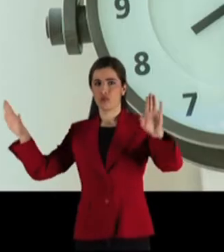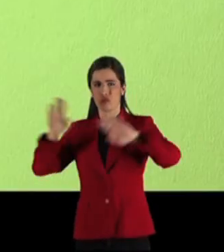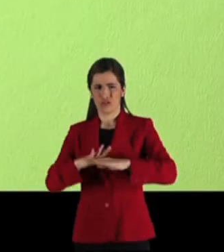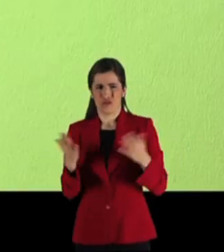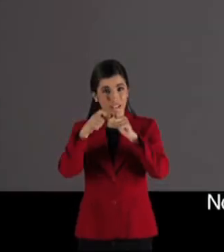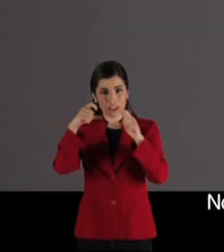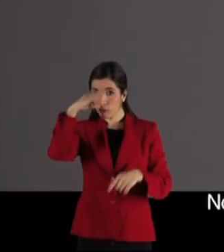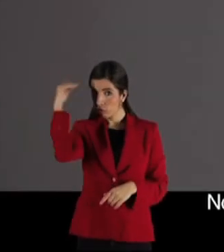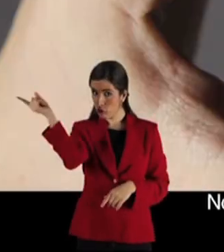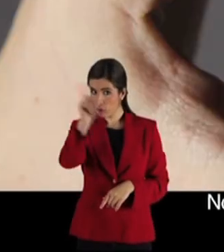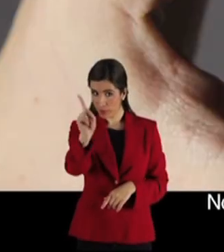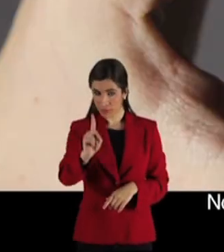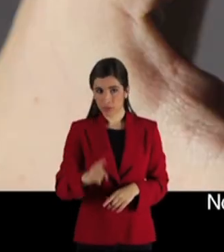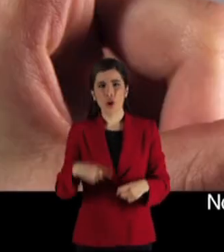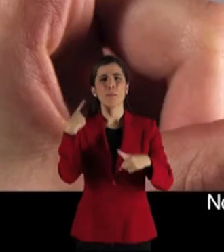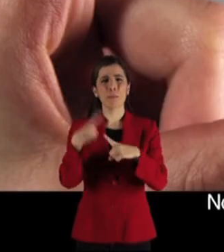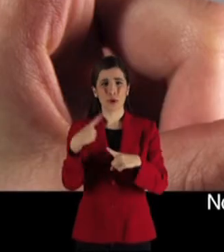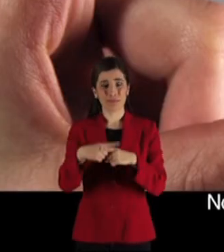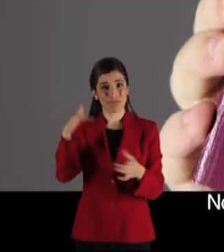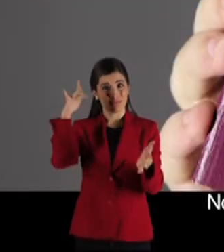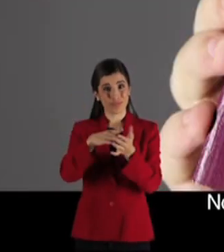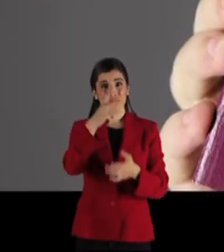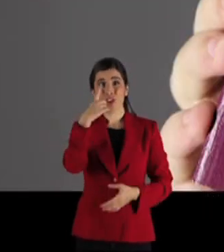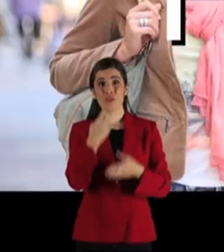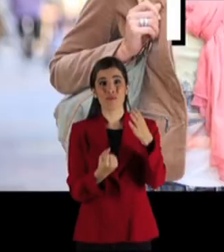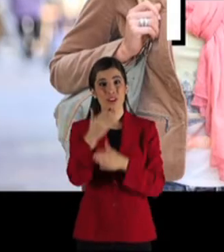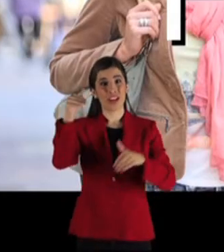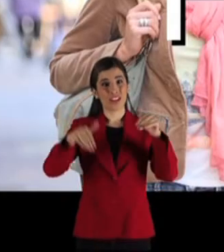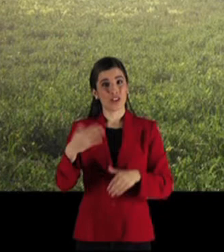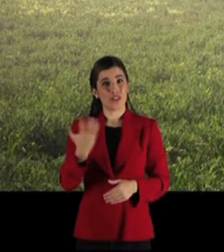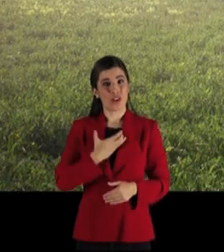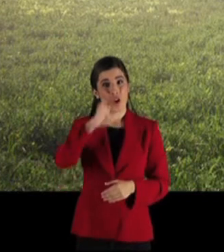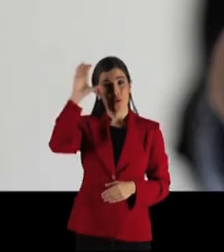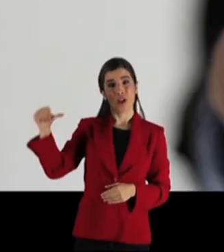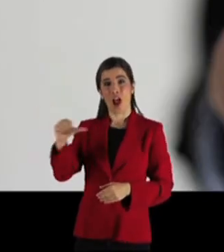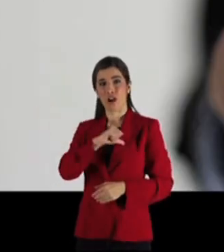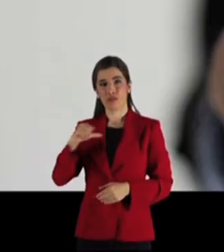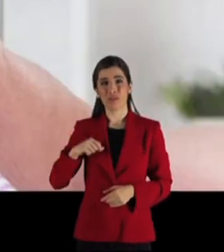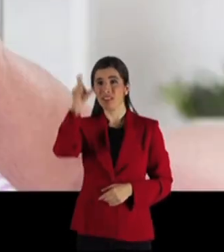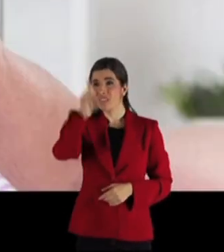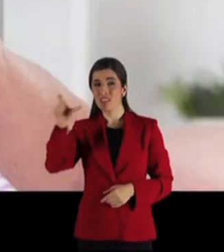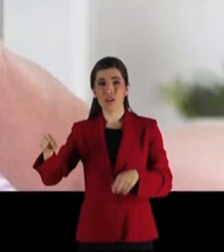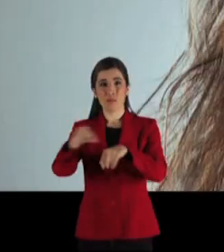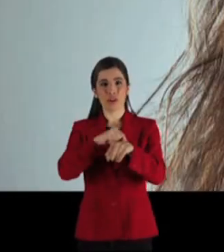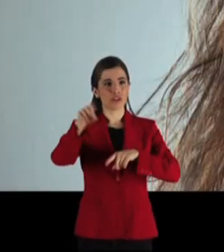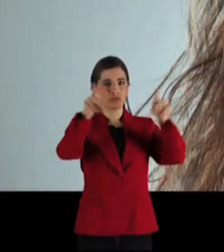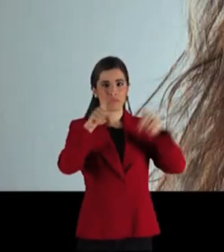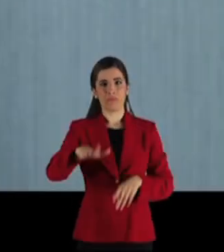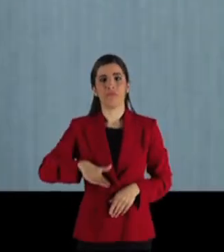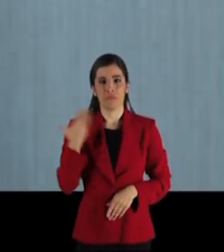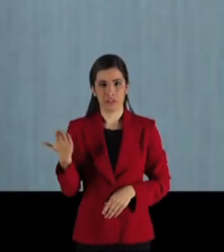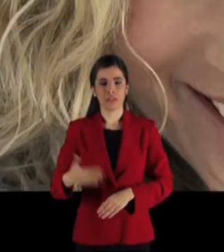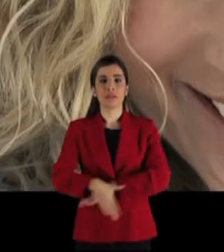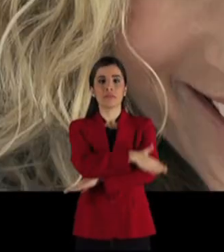les 8 del vespre del 24 de maig. Caldrà que presentin el document nacional d'identitat, passaport, carnet de conduir